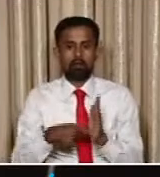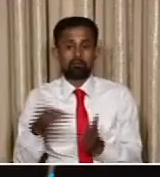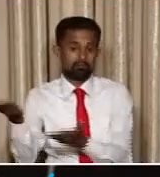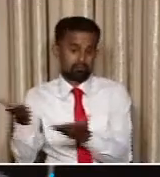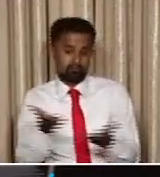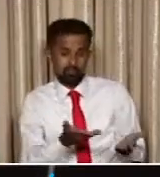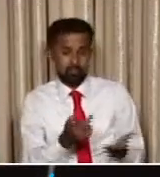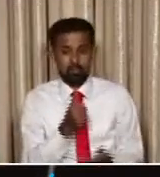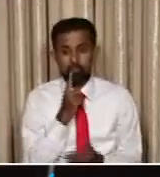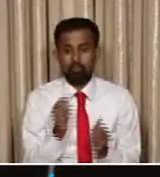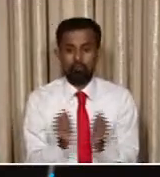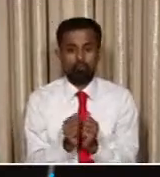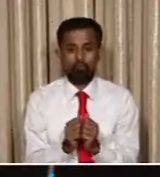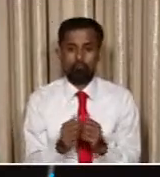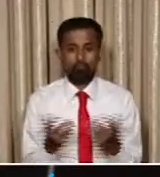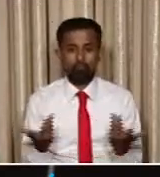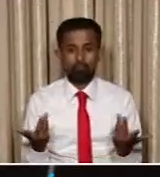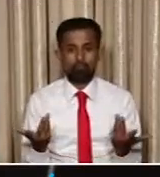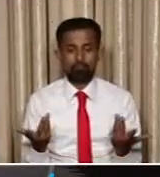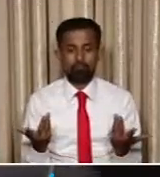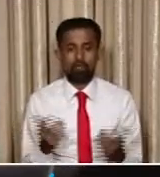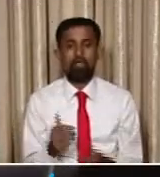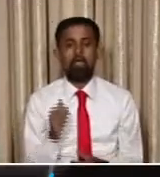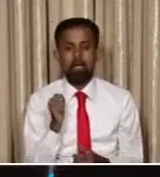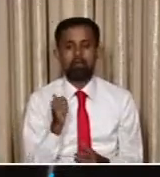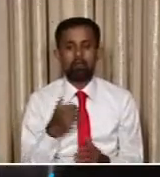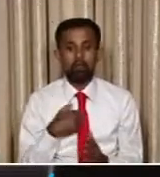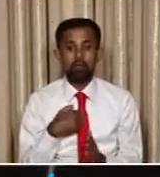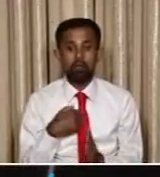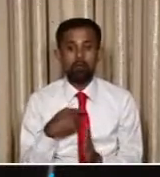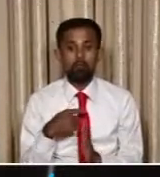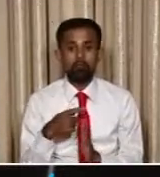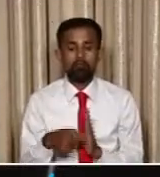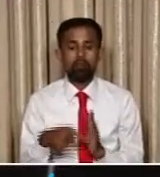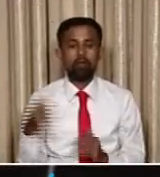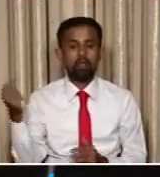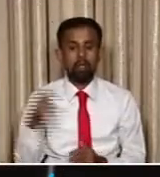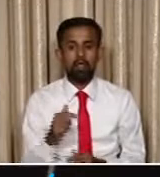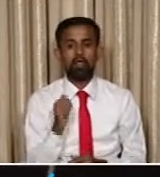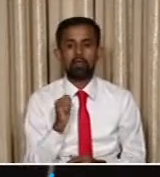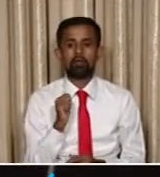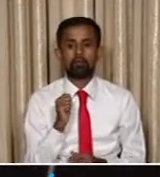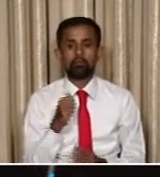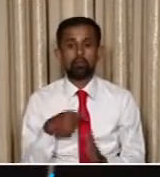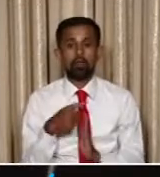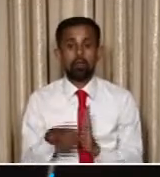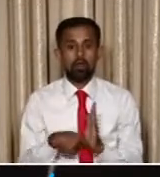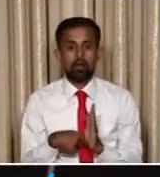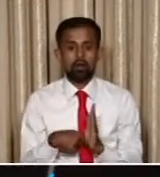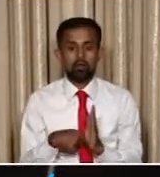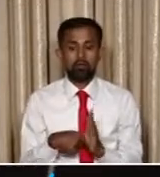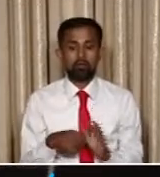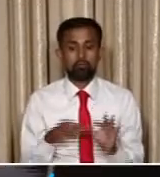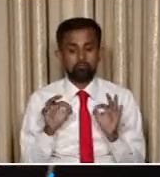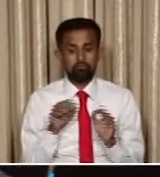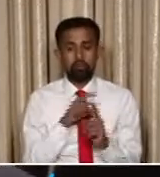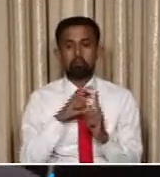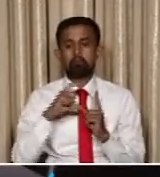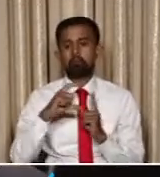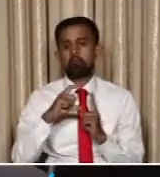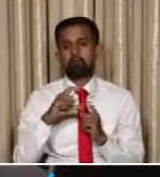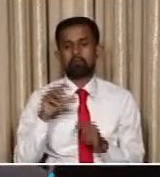වැඩක් නැහැ. මං කිව්වා වගේ ඇයි අපේ රටට එන්නේ කියලායි මිනිස්සු තීරණය කරන්නේ. අපේ රට තුල විශ්වහොත් සංස්කෘතියක් තියෙන